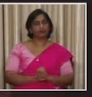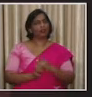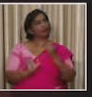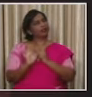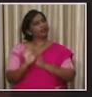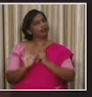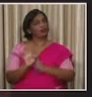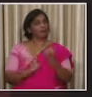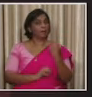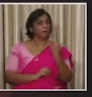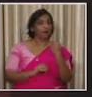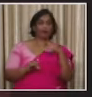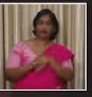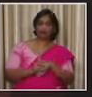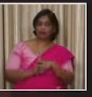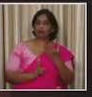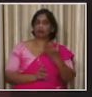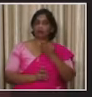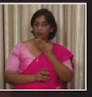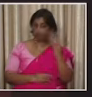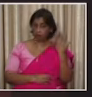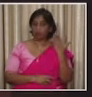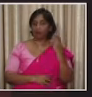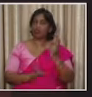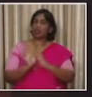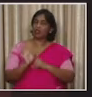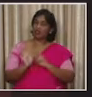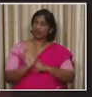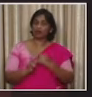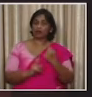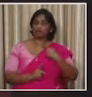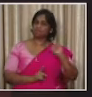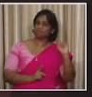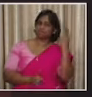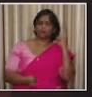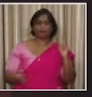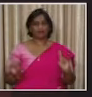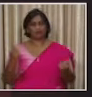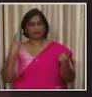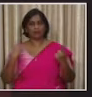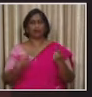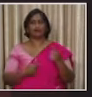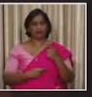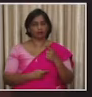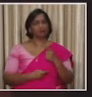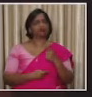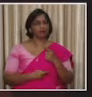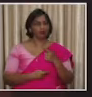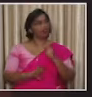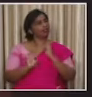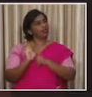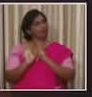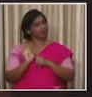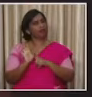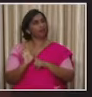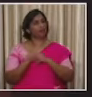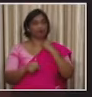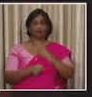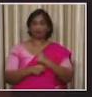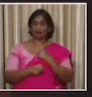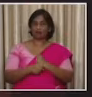හැමදාම බලයේ ඉන්න පුළුවන් හැමදාම බලහත්කාරකම් කරන්න පුළුවන් හැමදාම